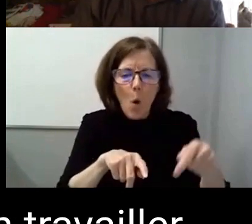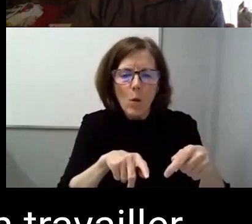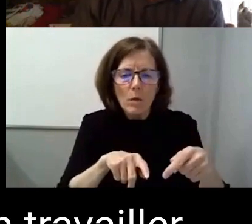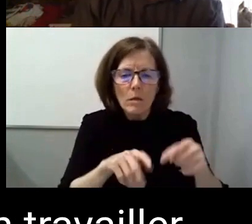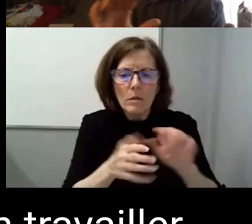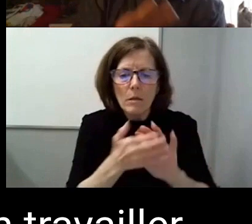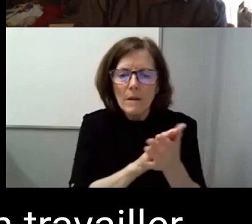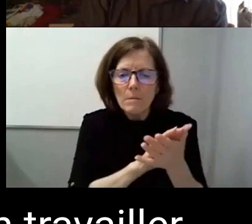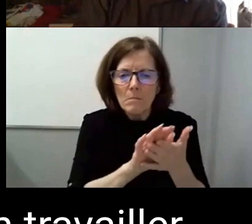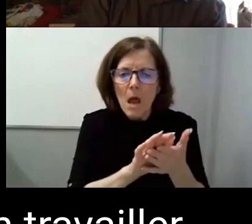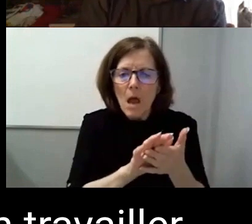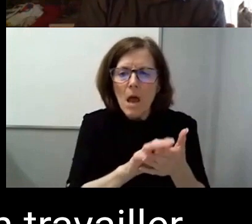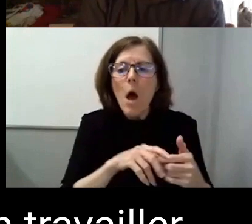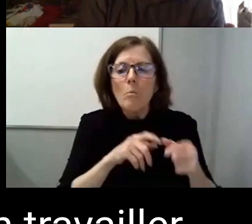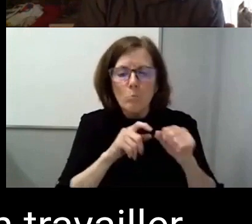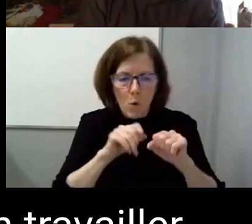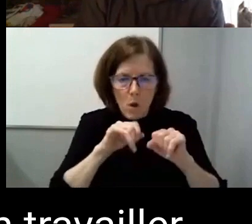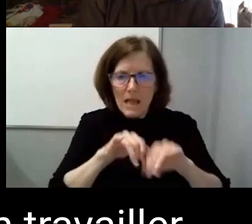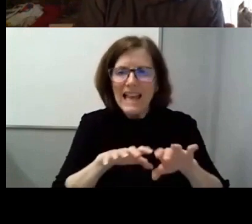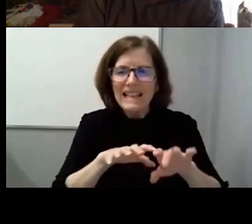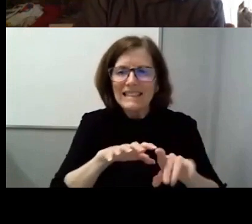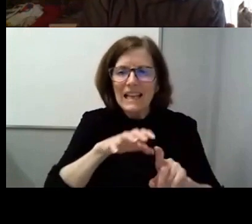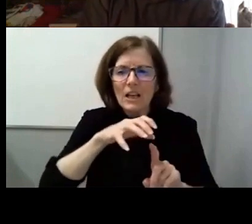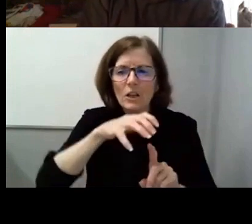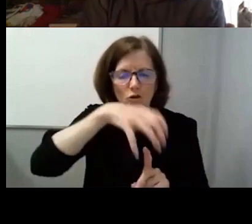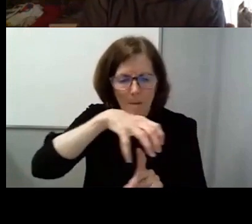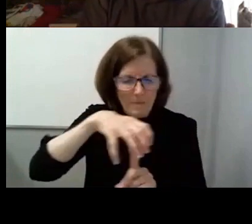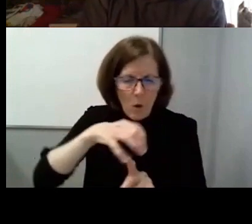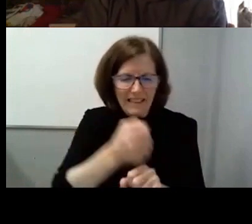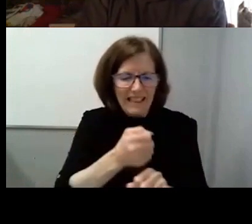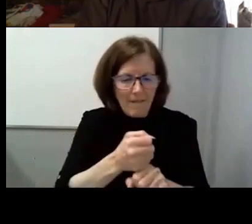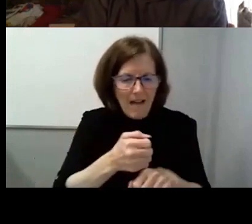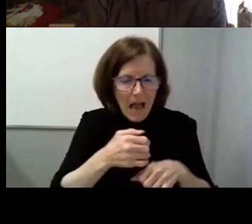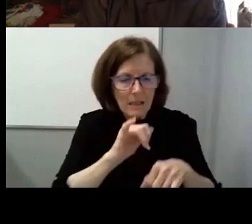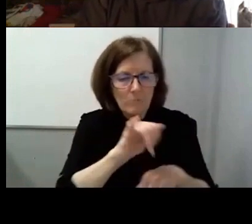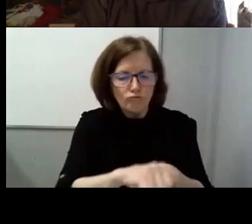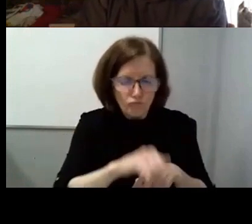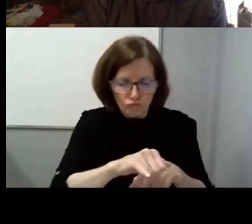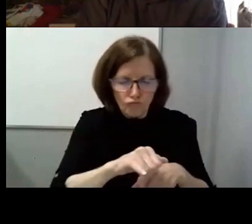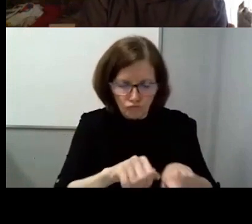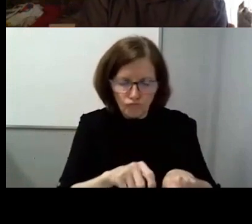je pense qu'on peut laisser les champignons travailler et faire ce qu'il fait bien.